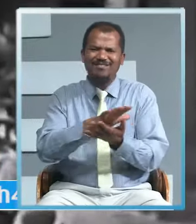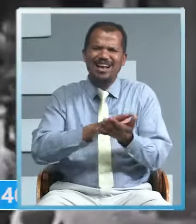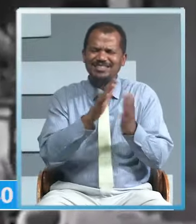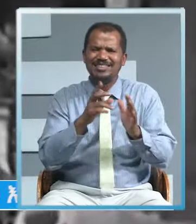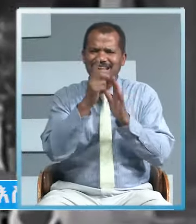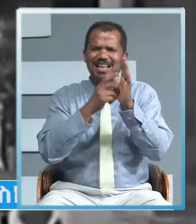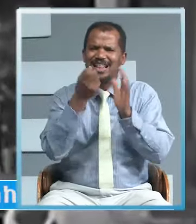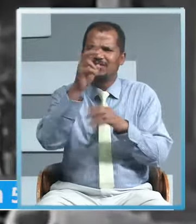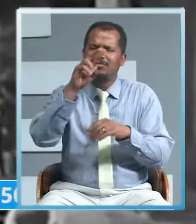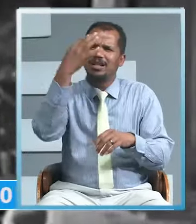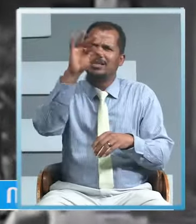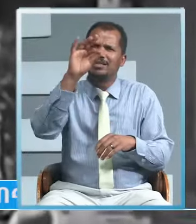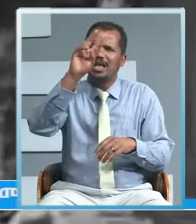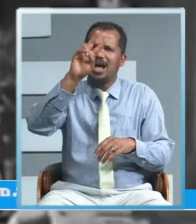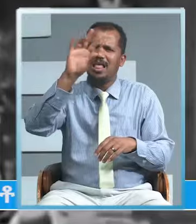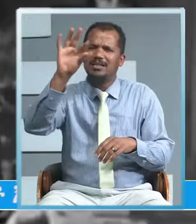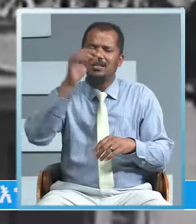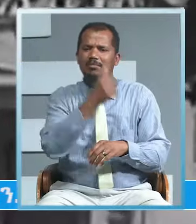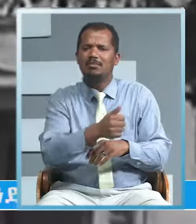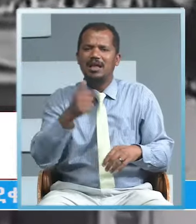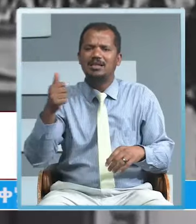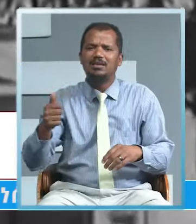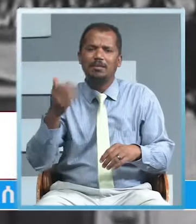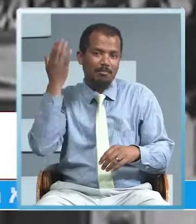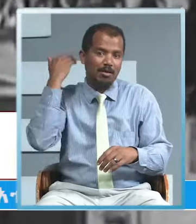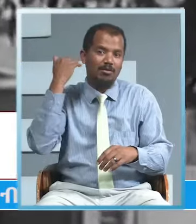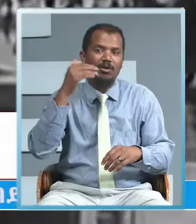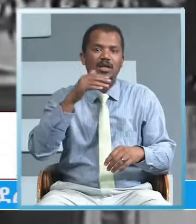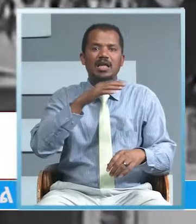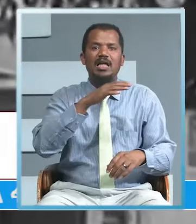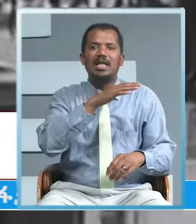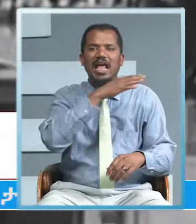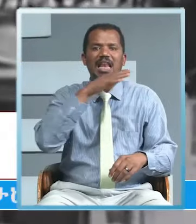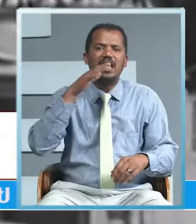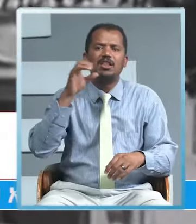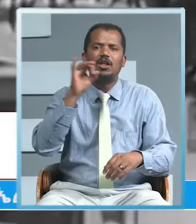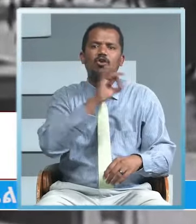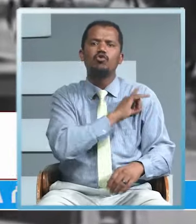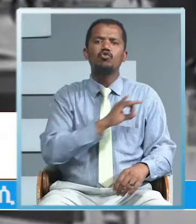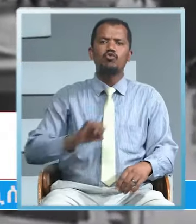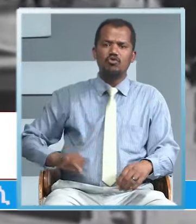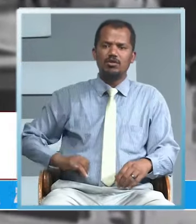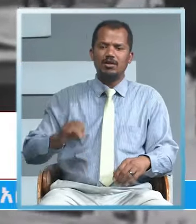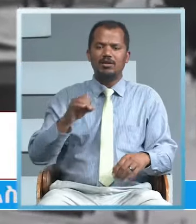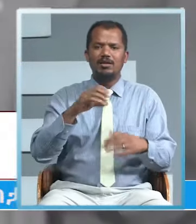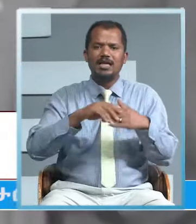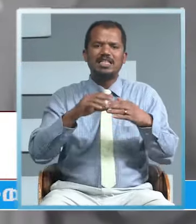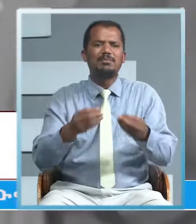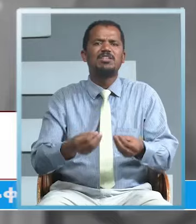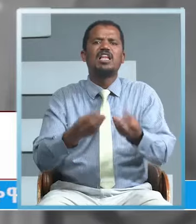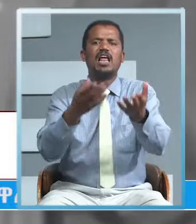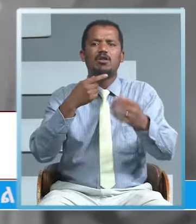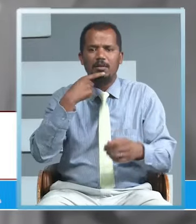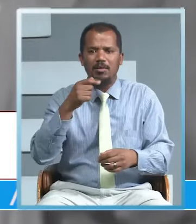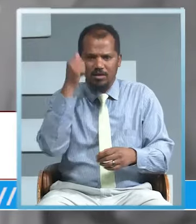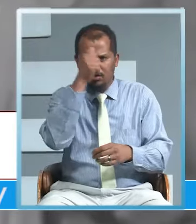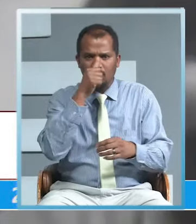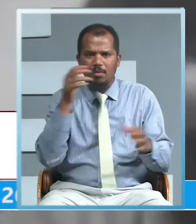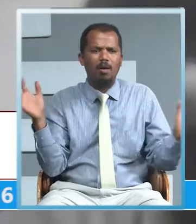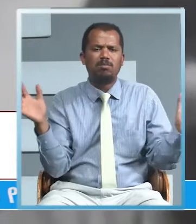የካቲት 12 1929 በአዲስ አበባ በቀድሞ ገነተ ልዑል ቤተ መንግስት የማር ትሬዛ ገንዘብ እንደሚሰጥ በመግለጽ